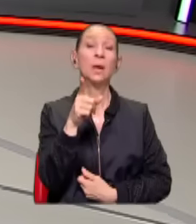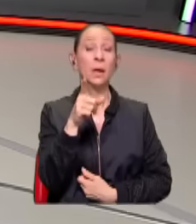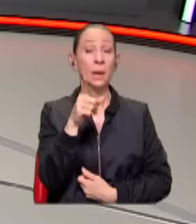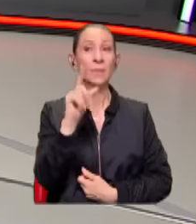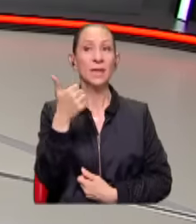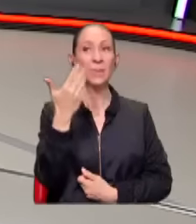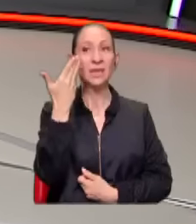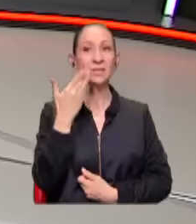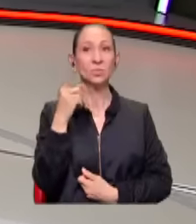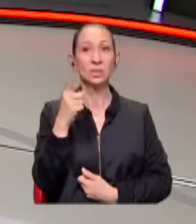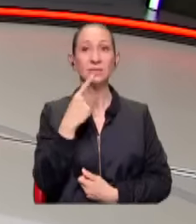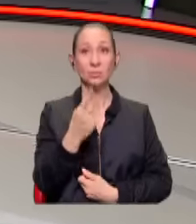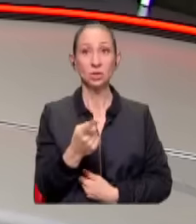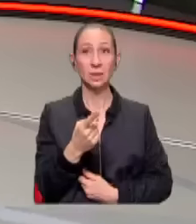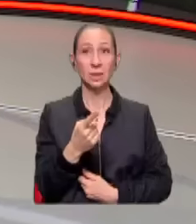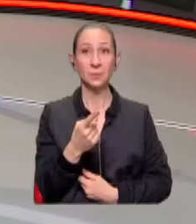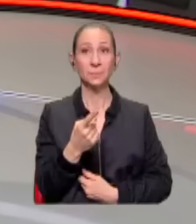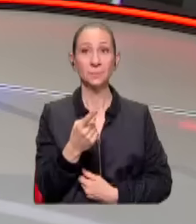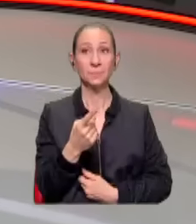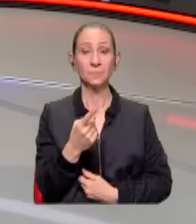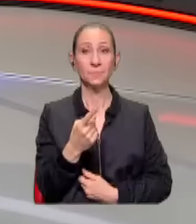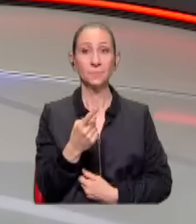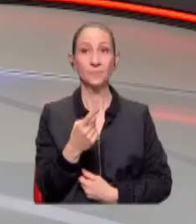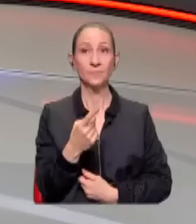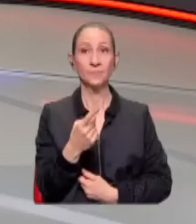Bir kıymetli izleyicimiz demiş ki,